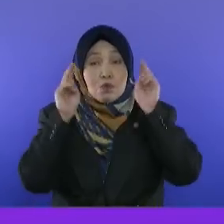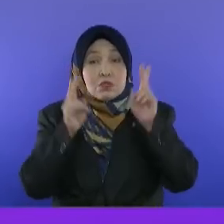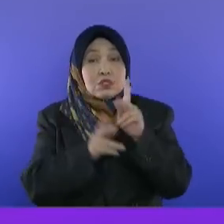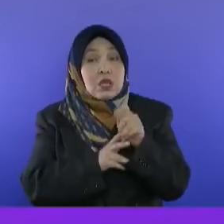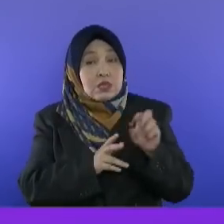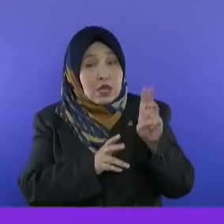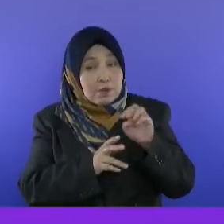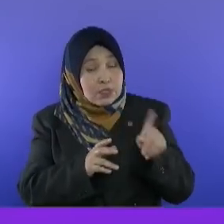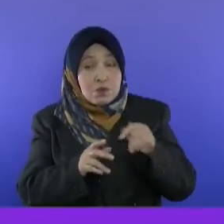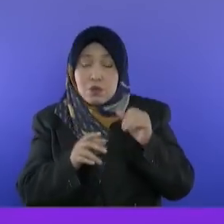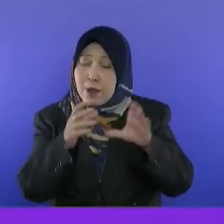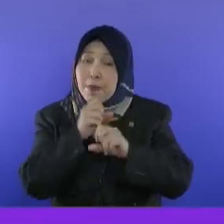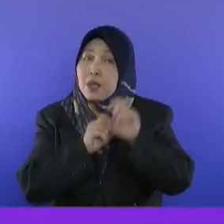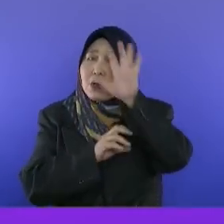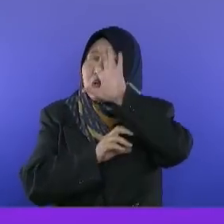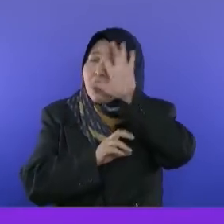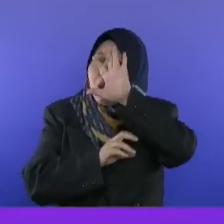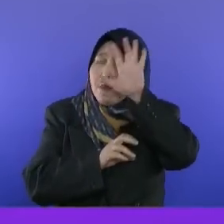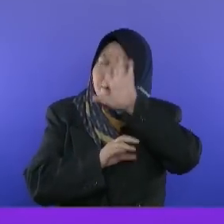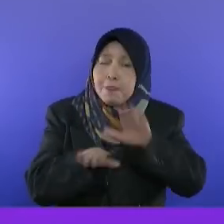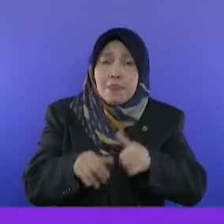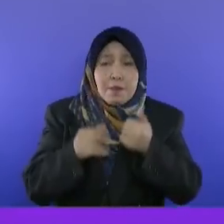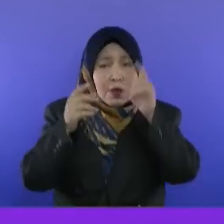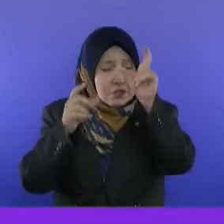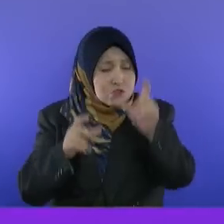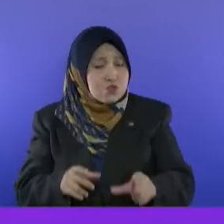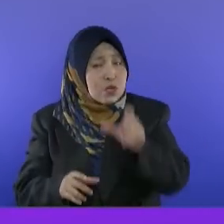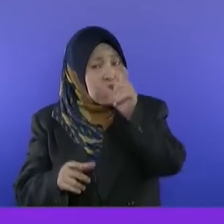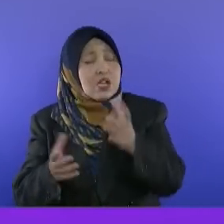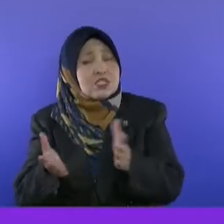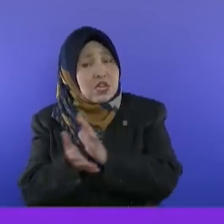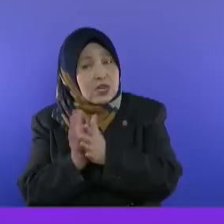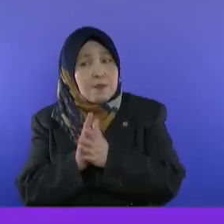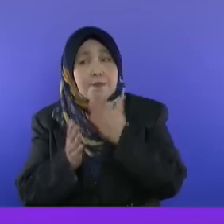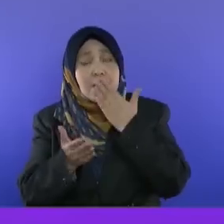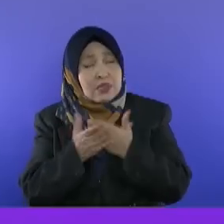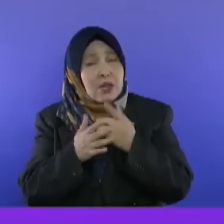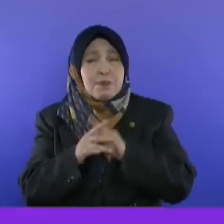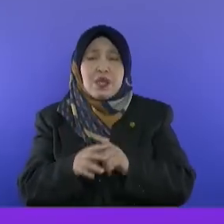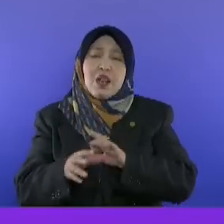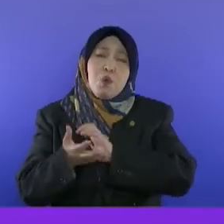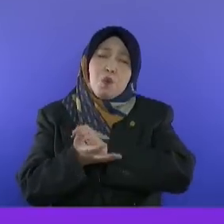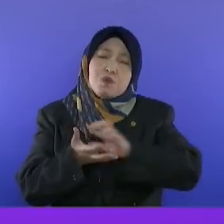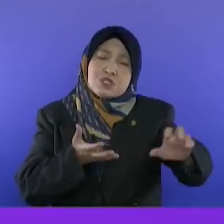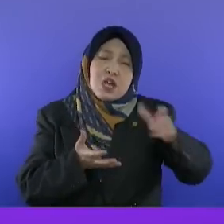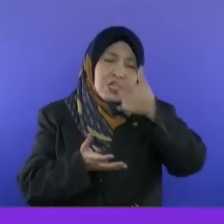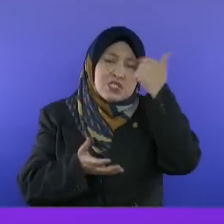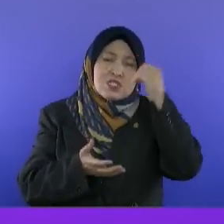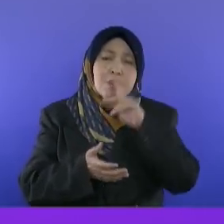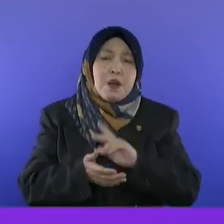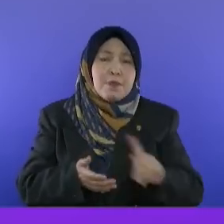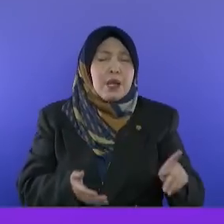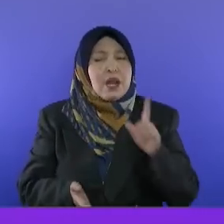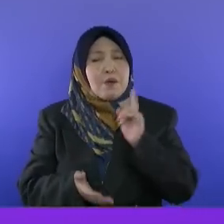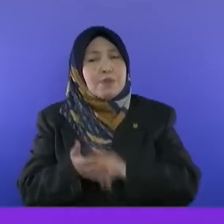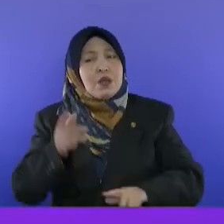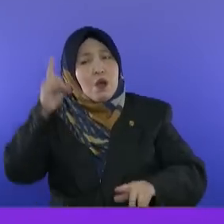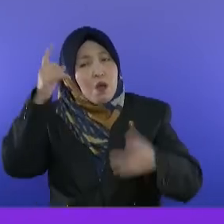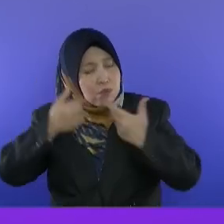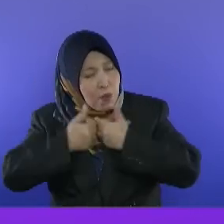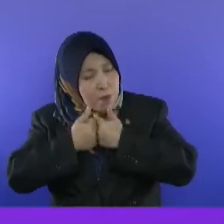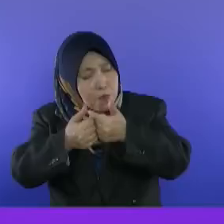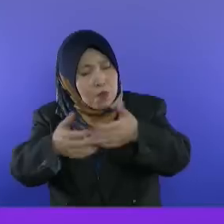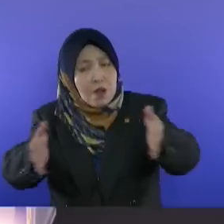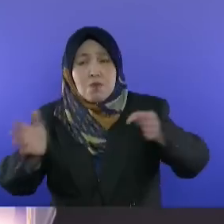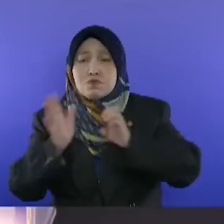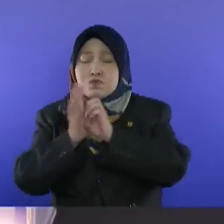untuk kita mendapat gambaran Bagaimana seseorang yang nak jadi baik tapi akhirnya rusak disebabkan apa yang Allah bongkar pada